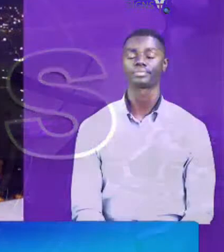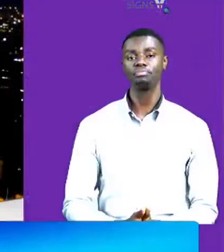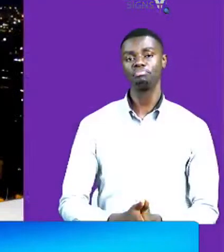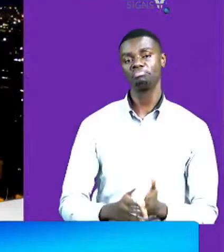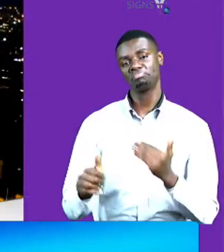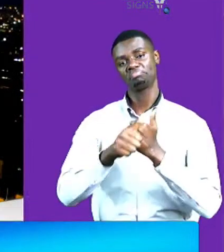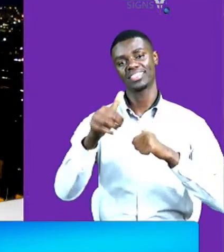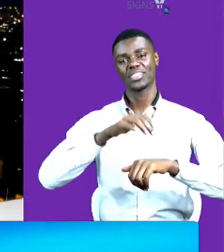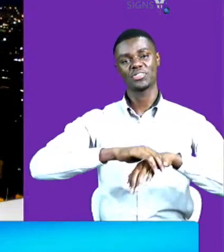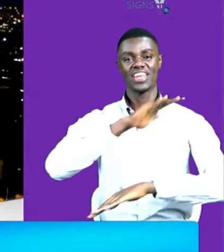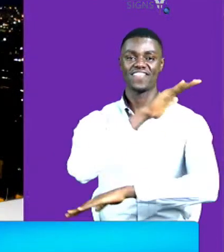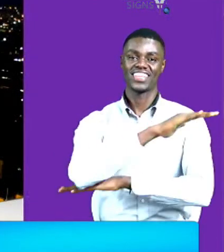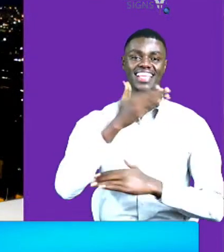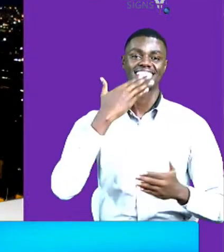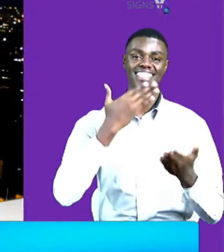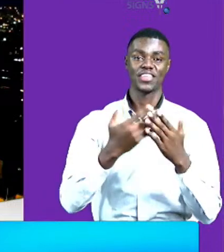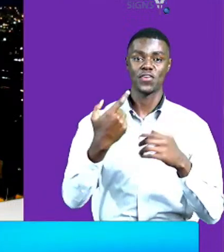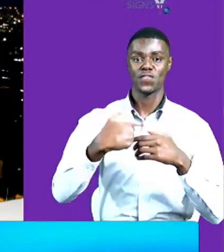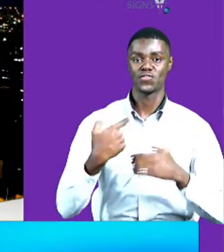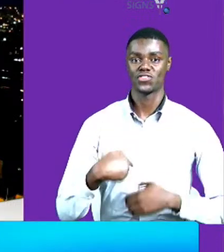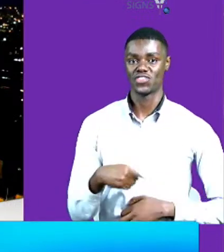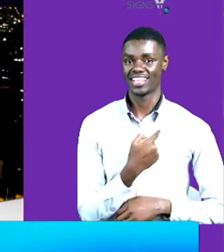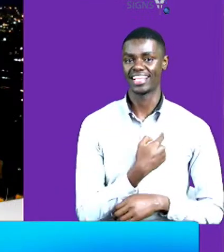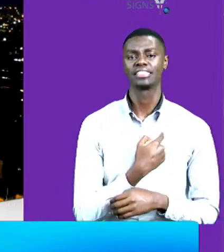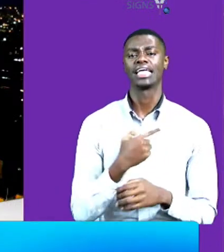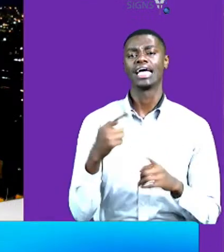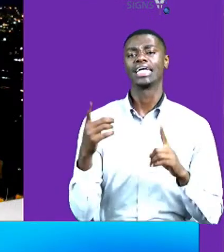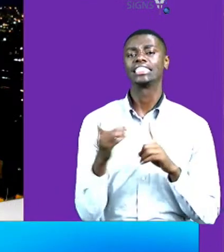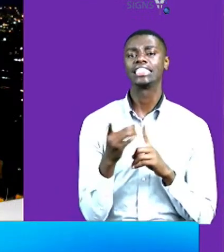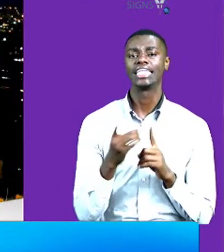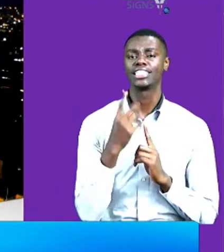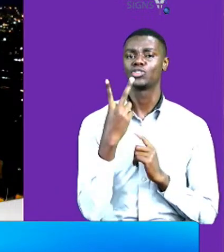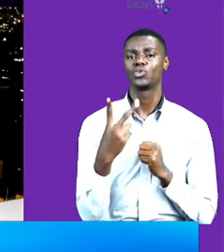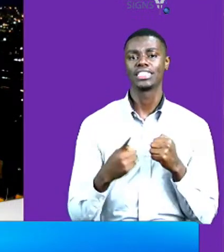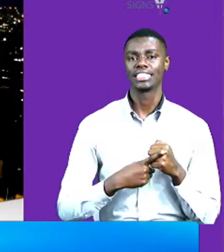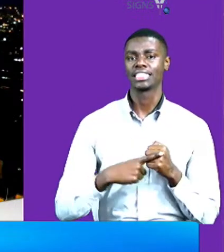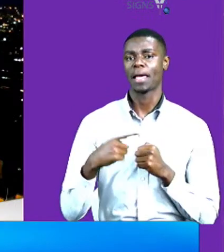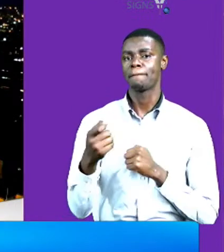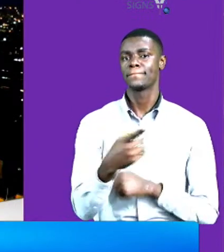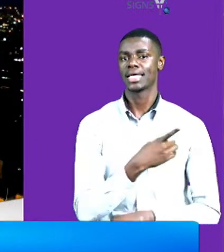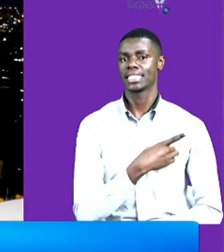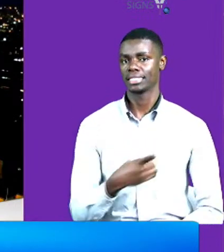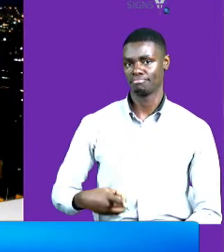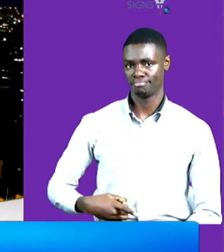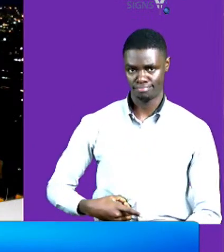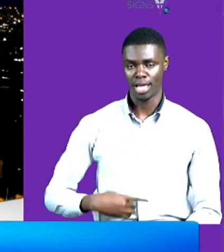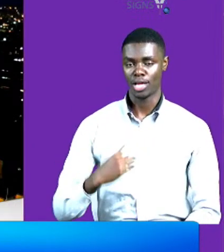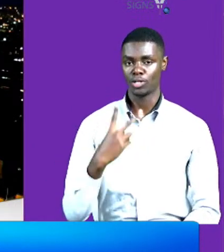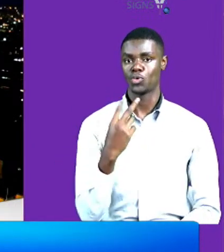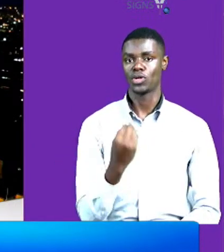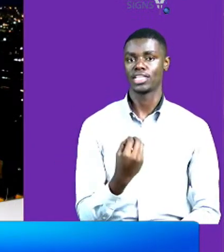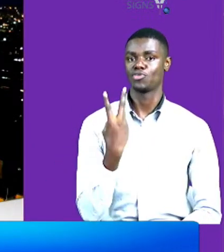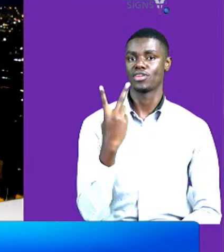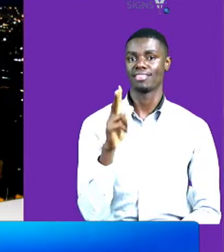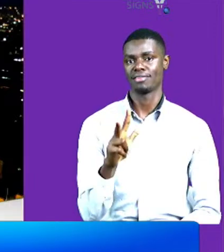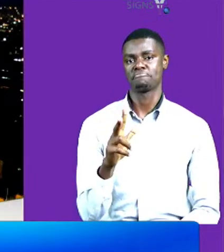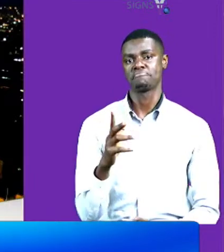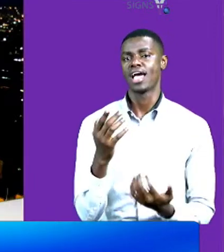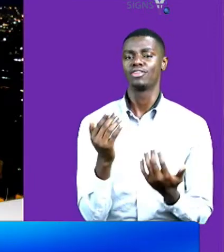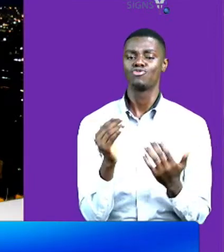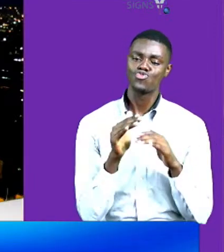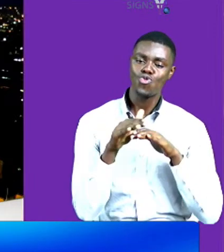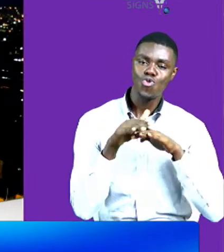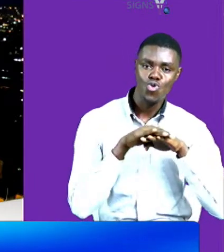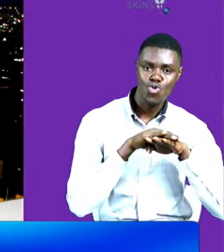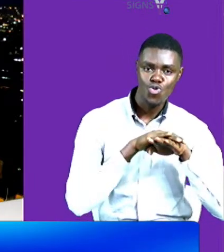All right, good evening. Thank you so much for joining us. It's the 26th day of December 2023. We are